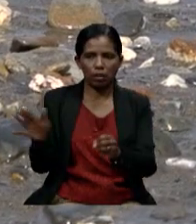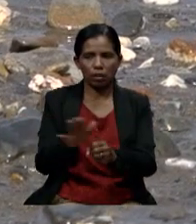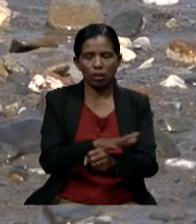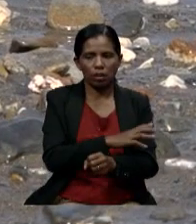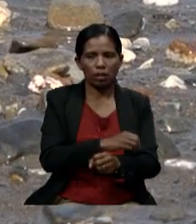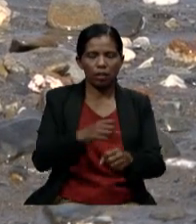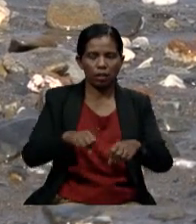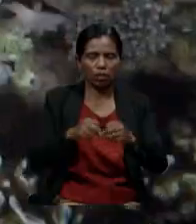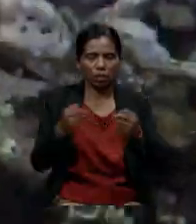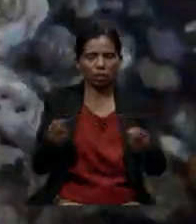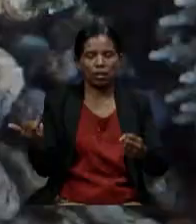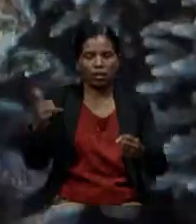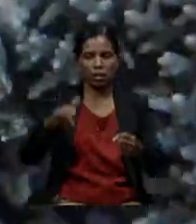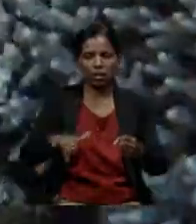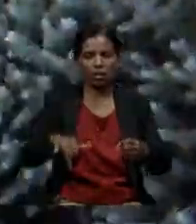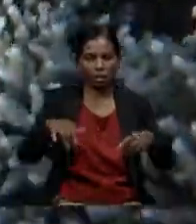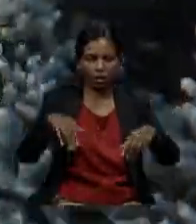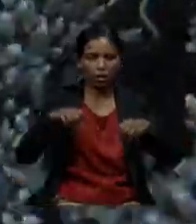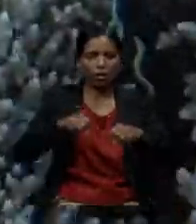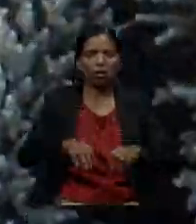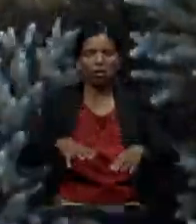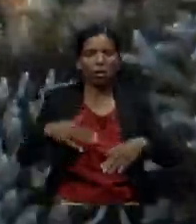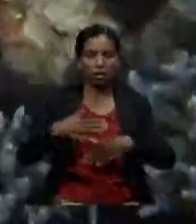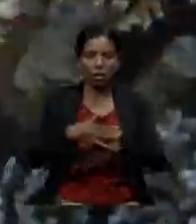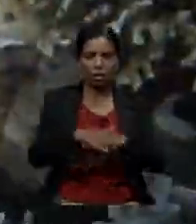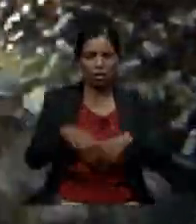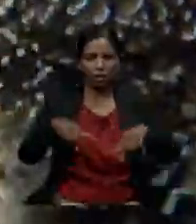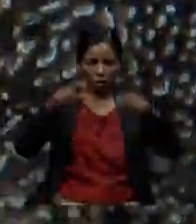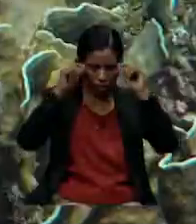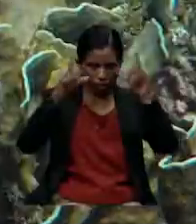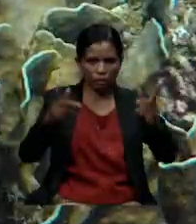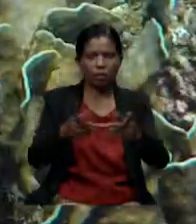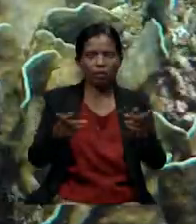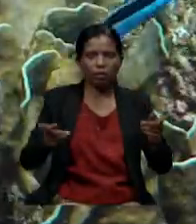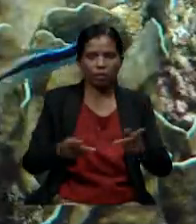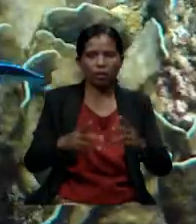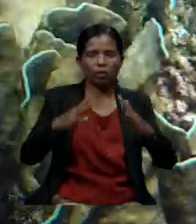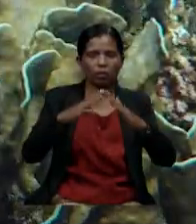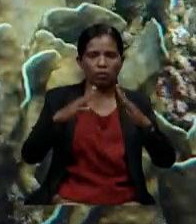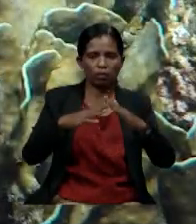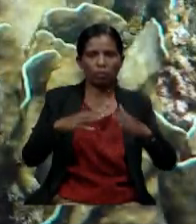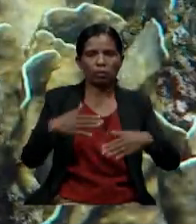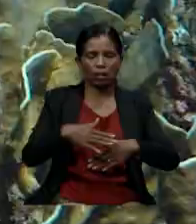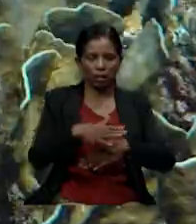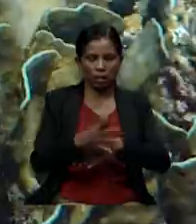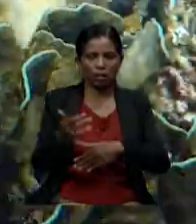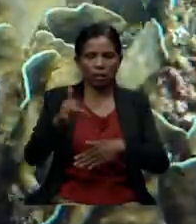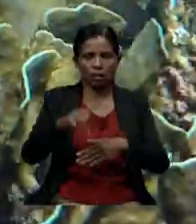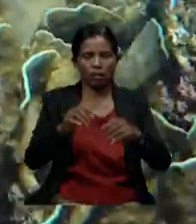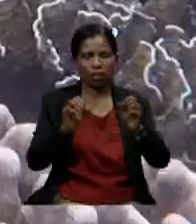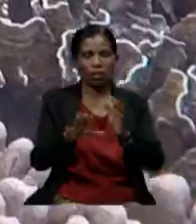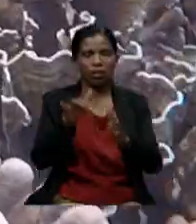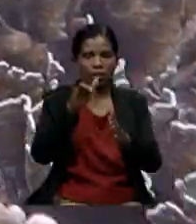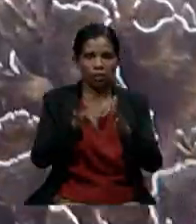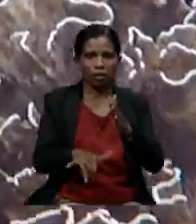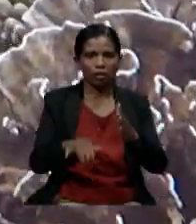koral sira iha Timor Leste. Koral ne fatin ida ka uma ba spesie ikan sira ho di hela ba